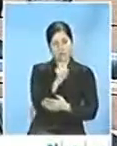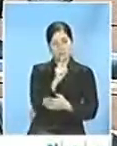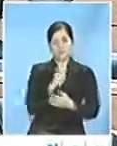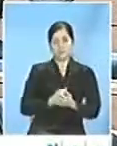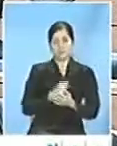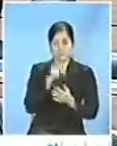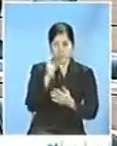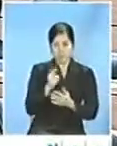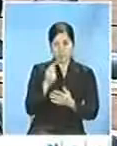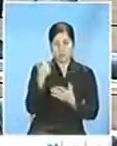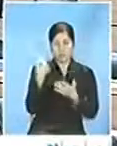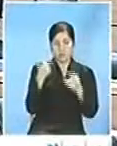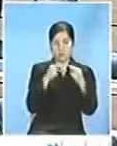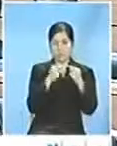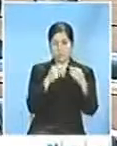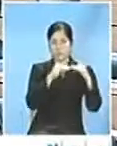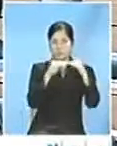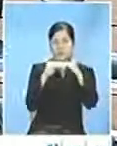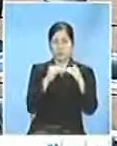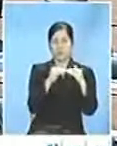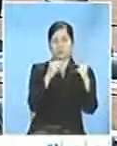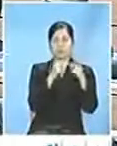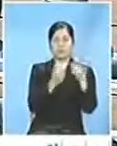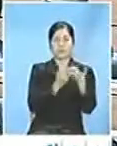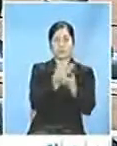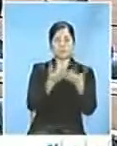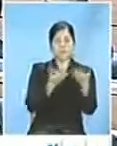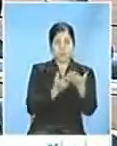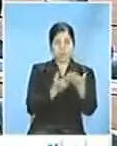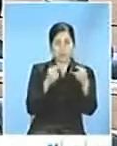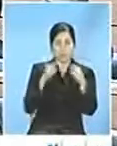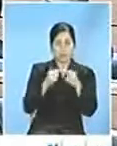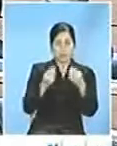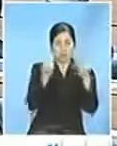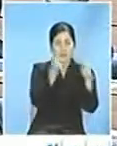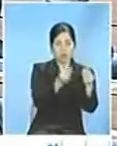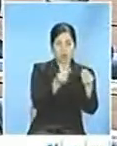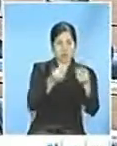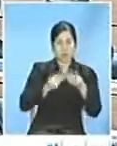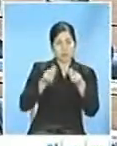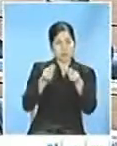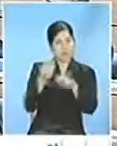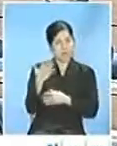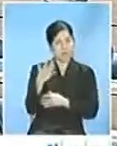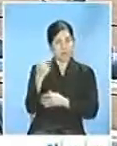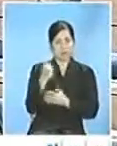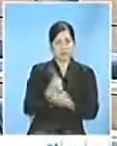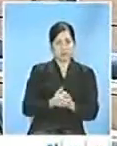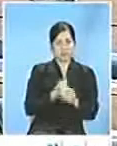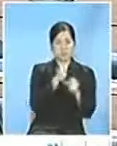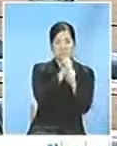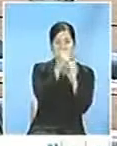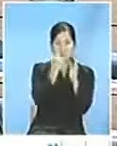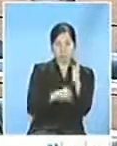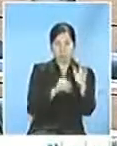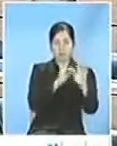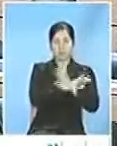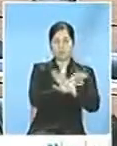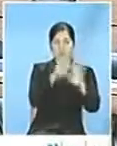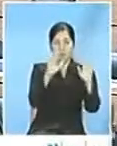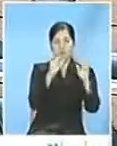องใช้ในการพิจารณาว่าจะให้หรือไม่ให้มีการนิรโทษในกรณีนี้ด้ว